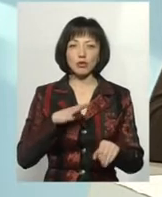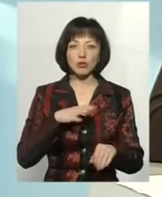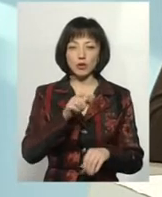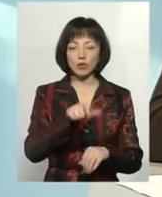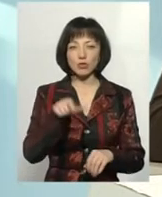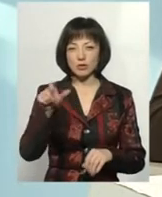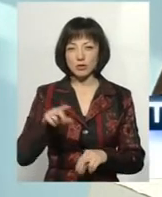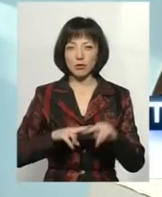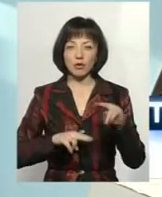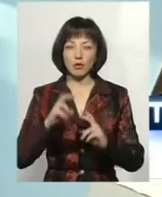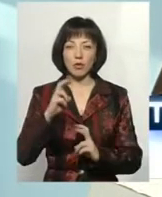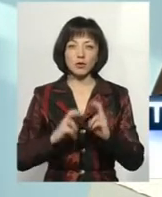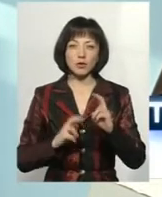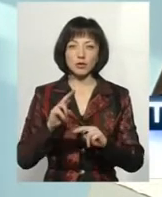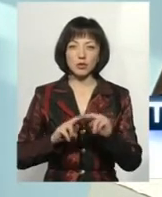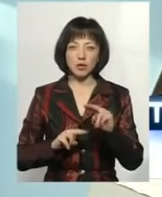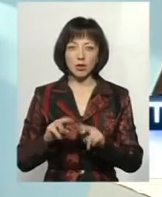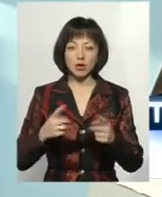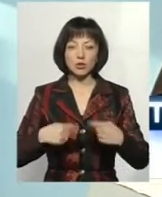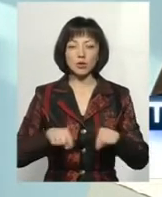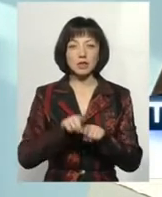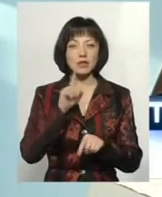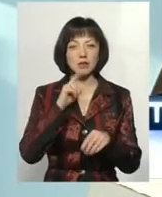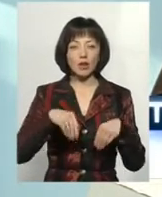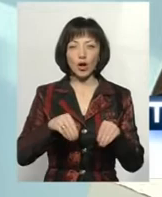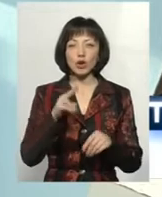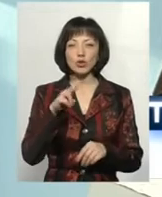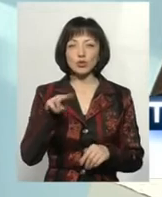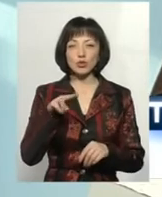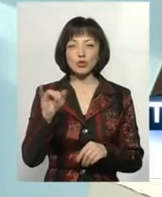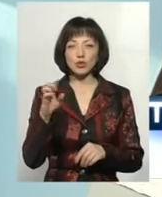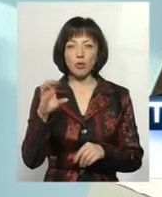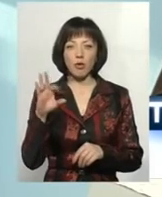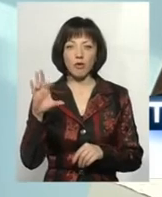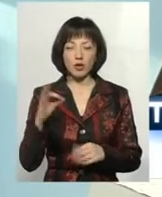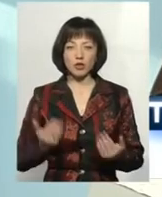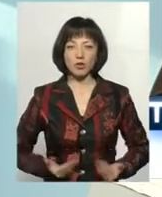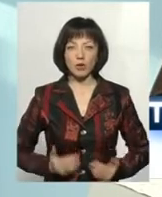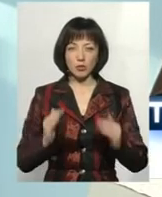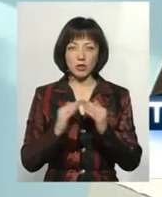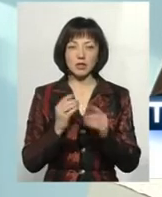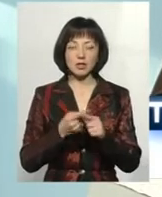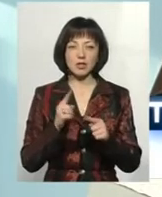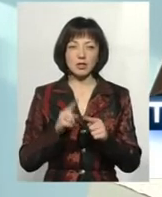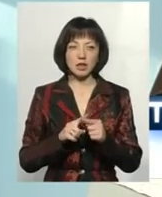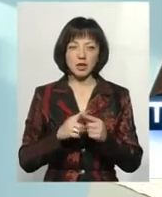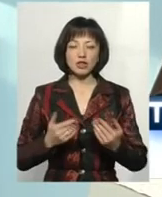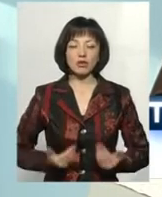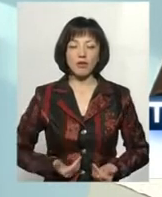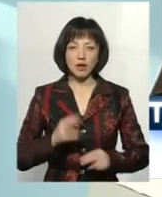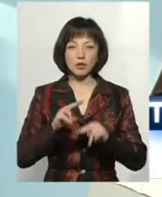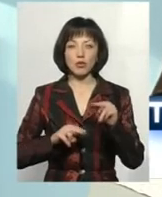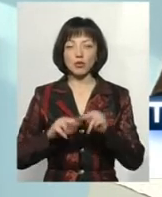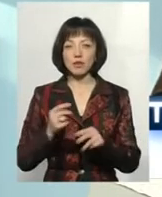забудова, промислова забудова, зона зелених насаджень. В Дубово, наскільки я знаю, де будується житловий будинок, це зона житлової забудови.